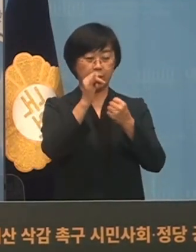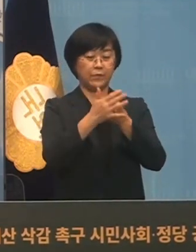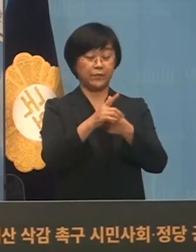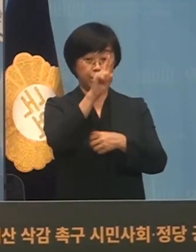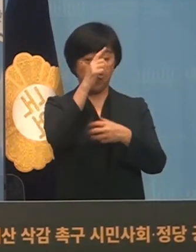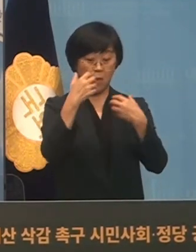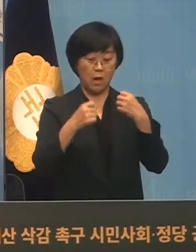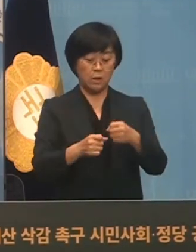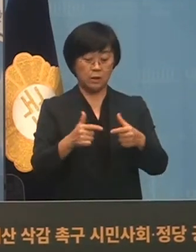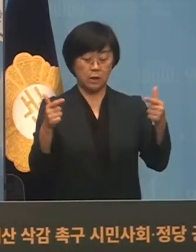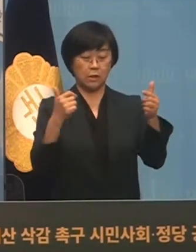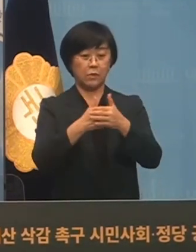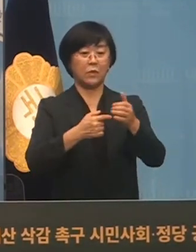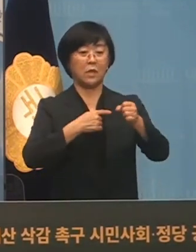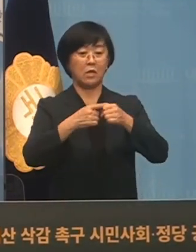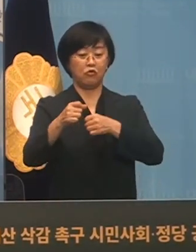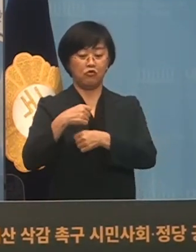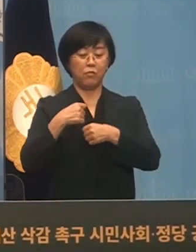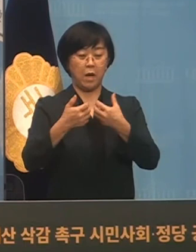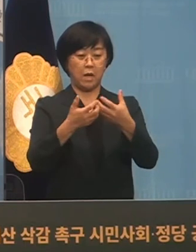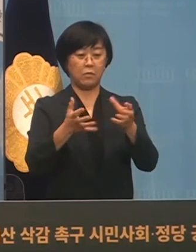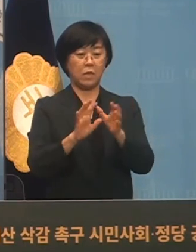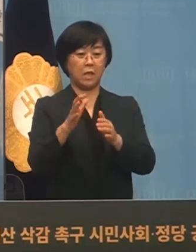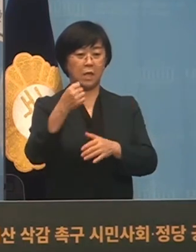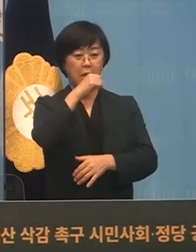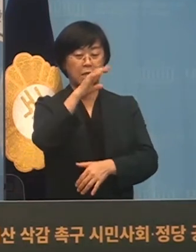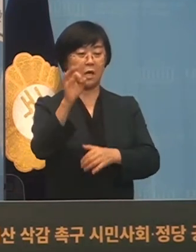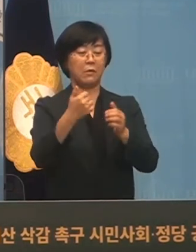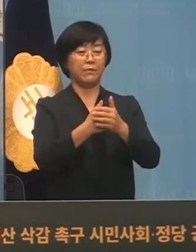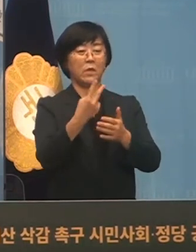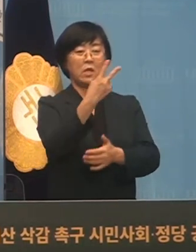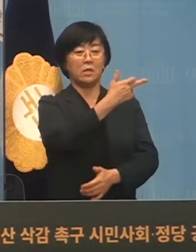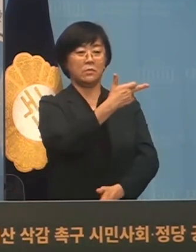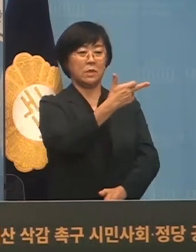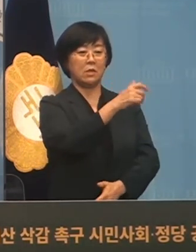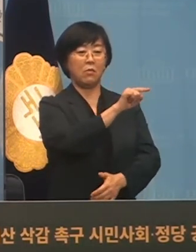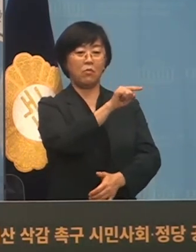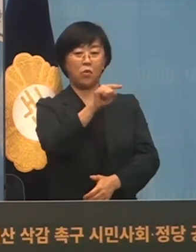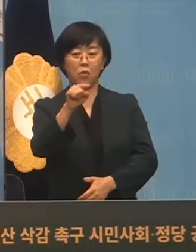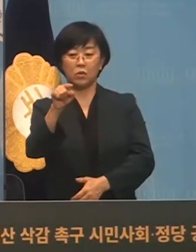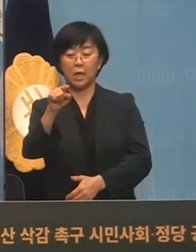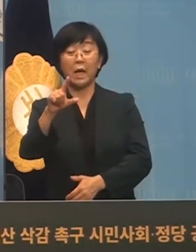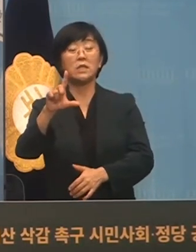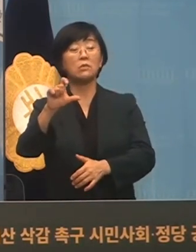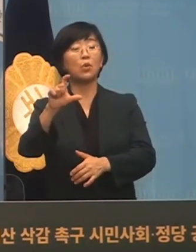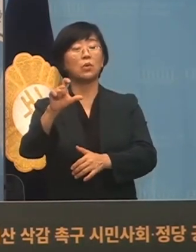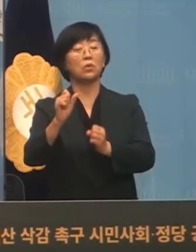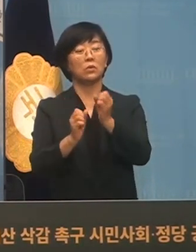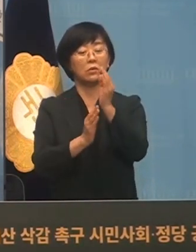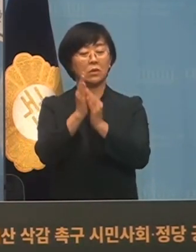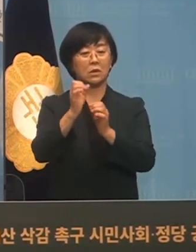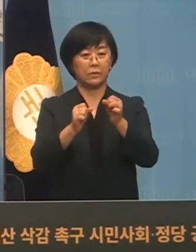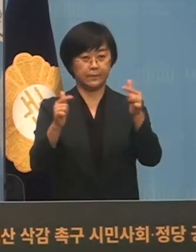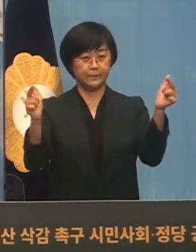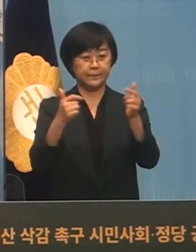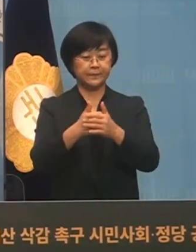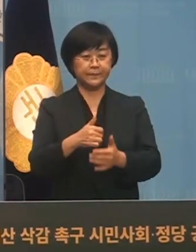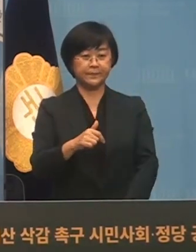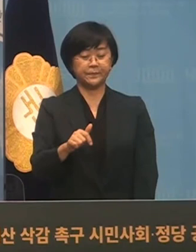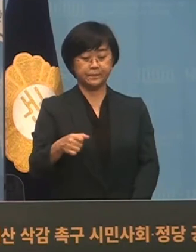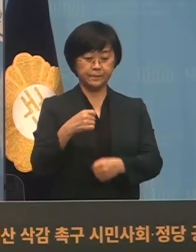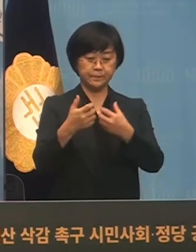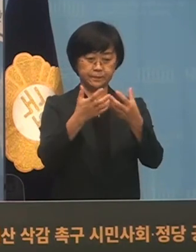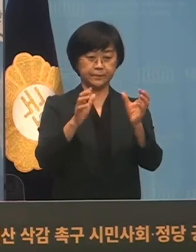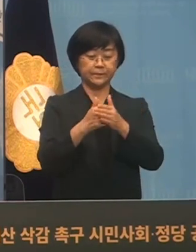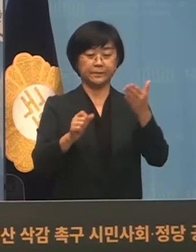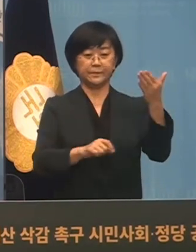정반대로 확정될 경우 내년 국방 예산은 문재인 정부 임기가 시작된 2017년보다 무려 15조 원이나 늘어납니다. 또한 국방부는